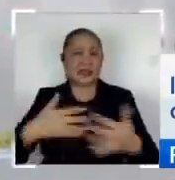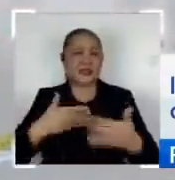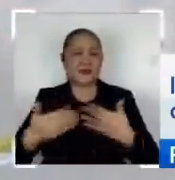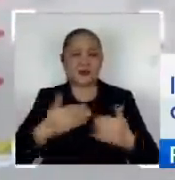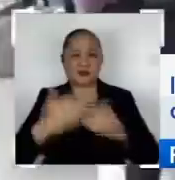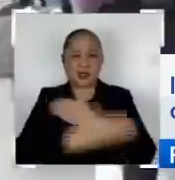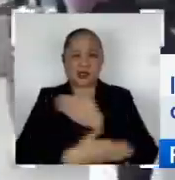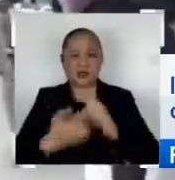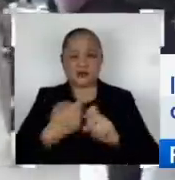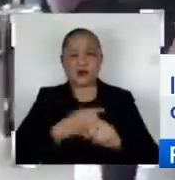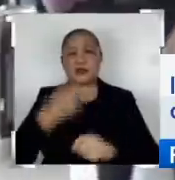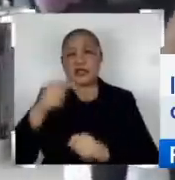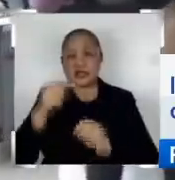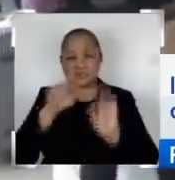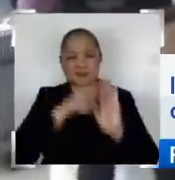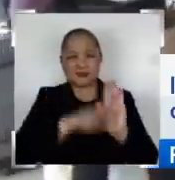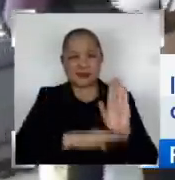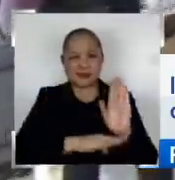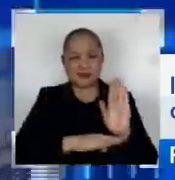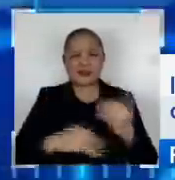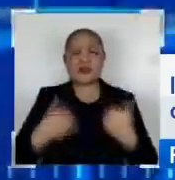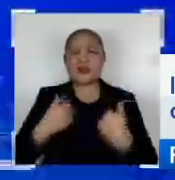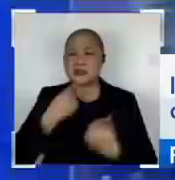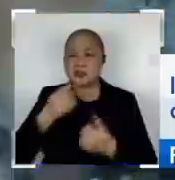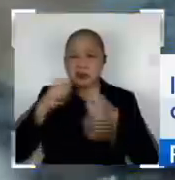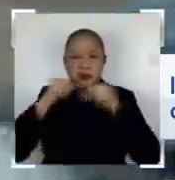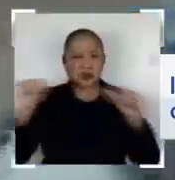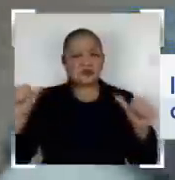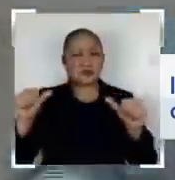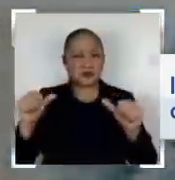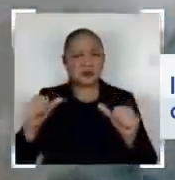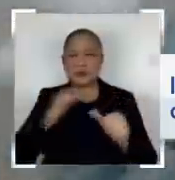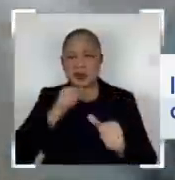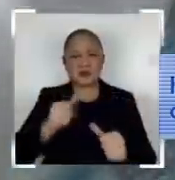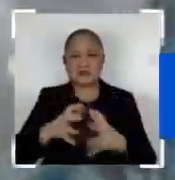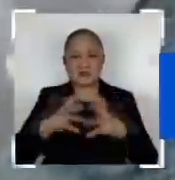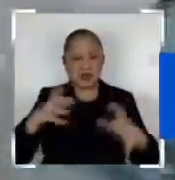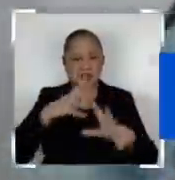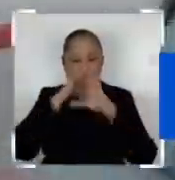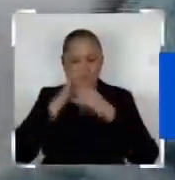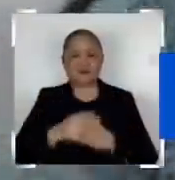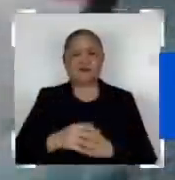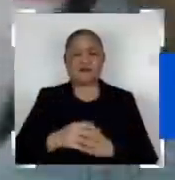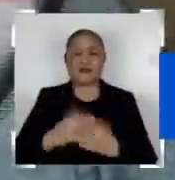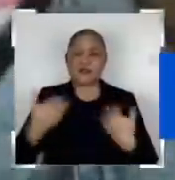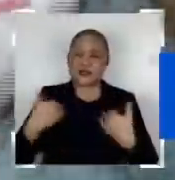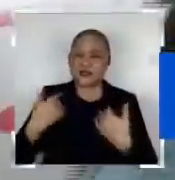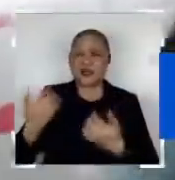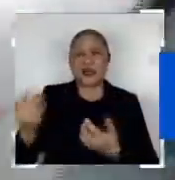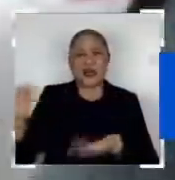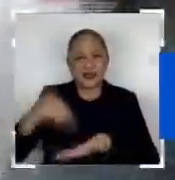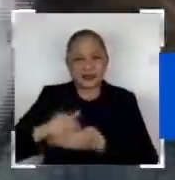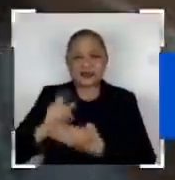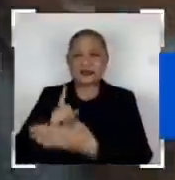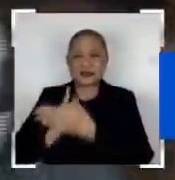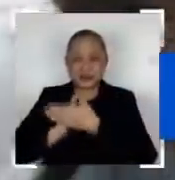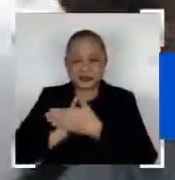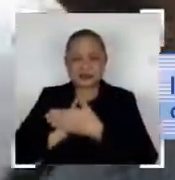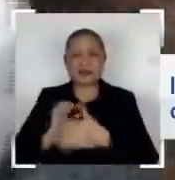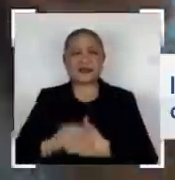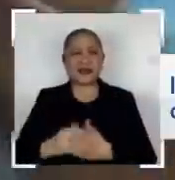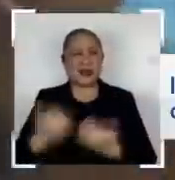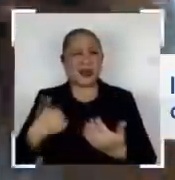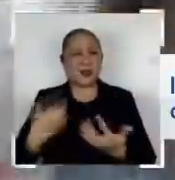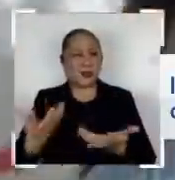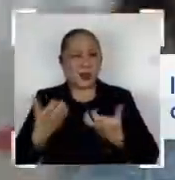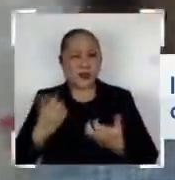unang inanunsyong luluwagan ng gobyerno ang restrictions. Inattention ko kasi magpa-quarantine ulit. Eh, gusto namin makauwi agad sa